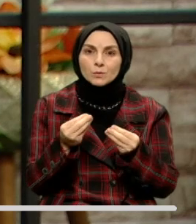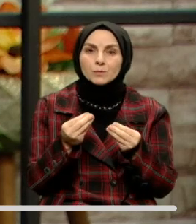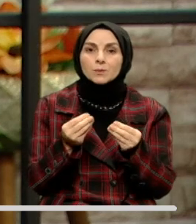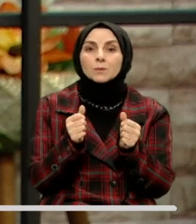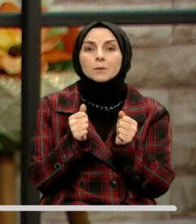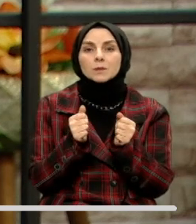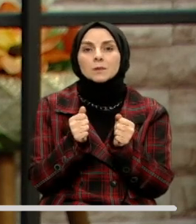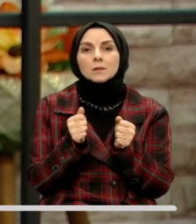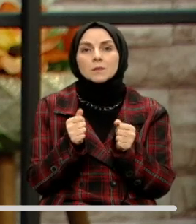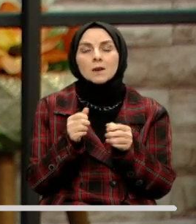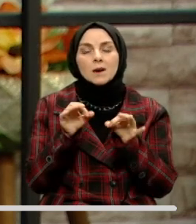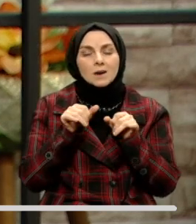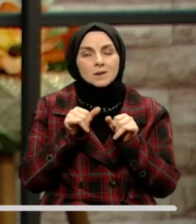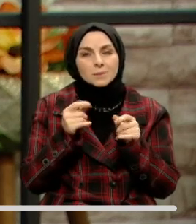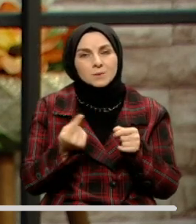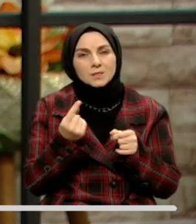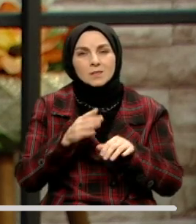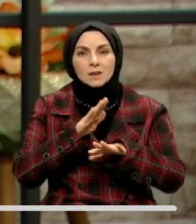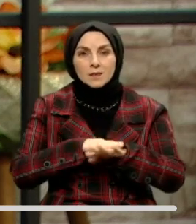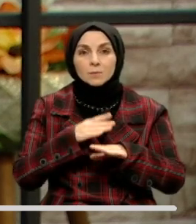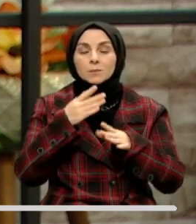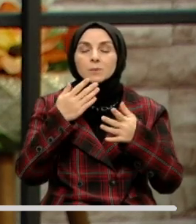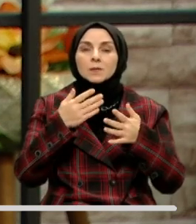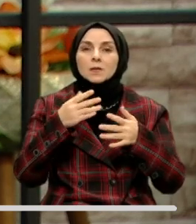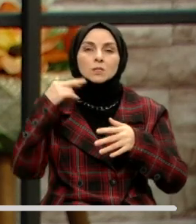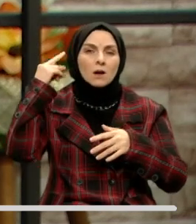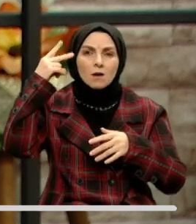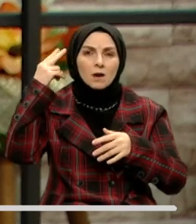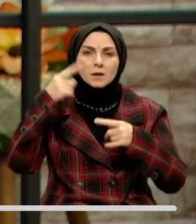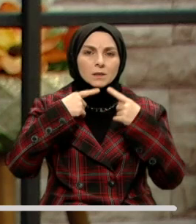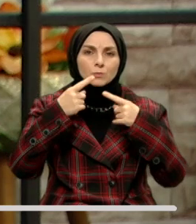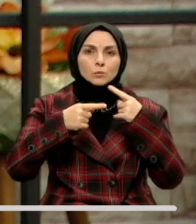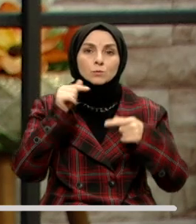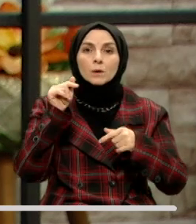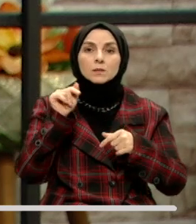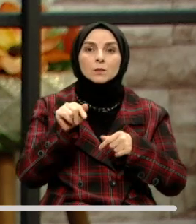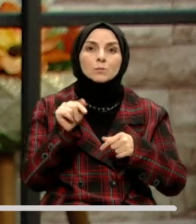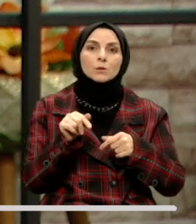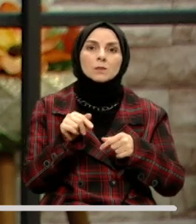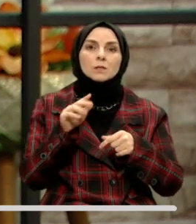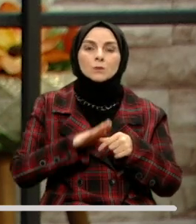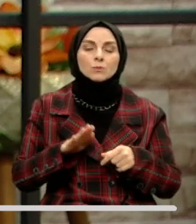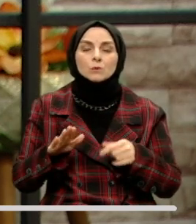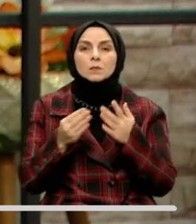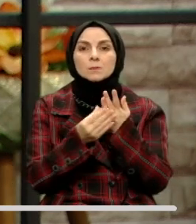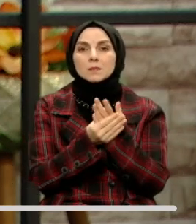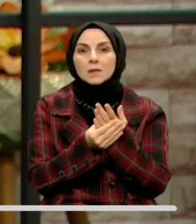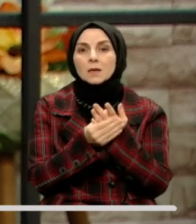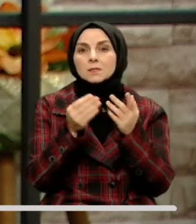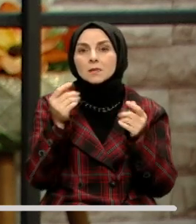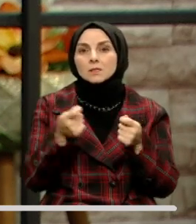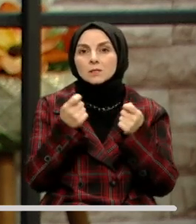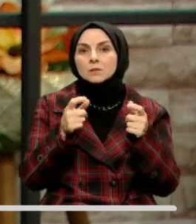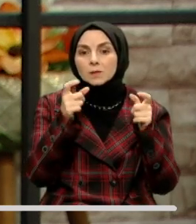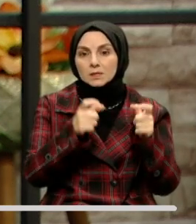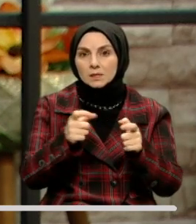sürecinde ortak hayalleri, hedefleri konuşturmak. İşte burada da çocuklarımızın ders çalışma ortamı